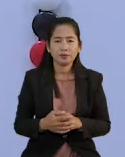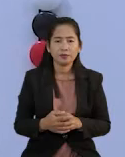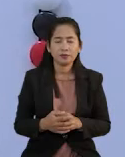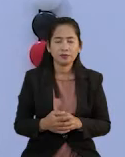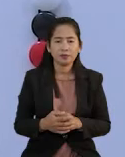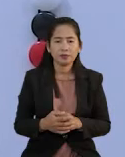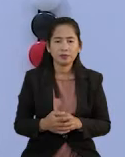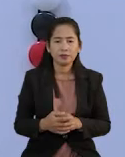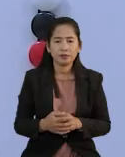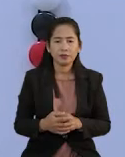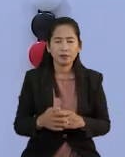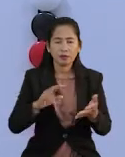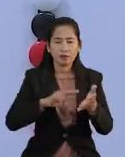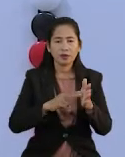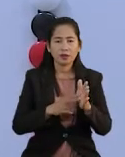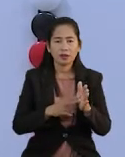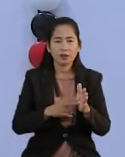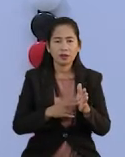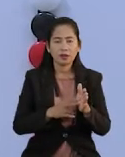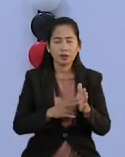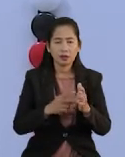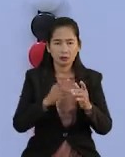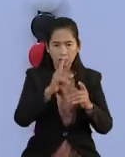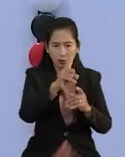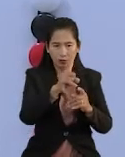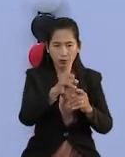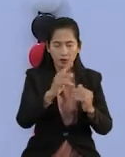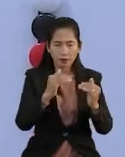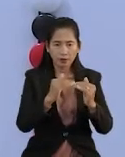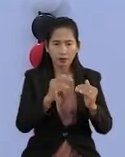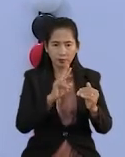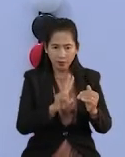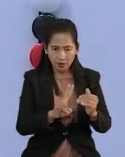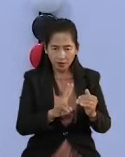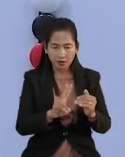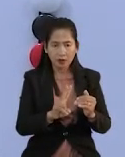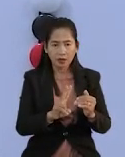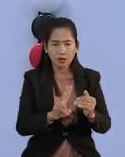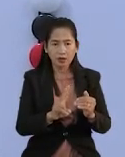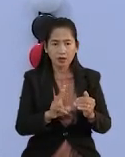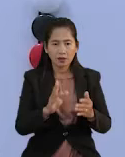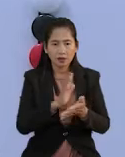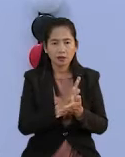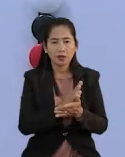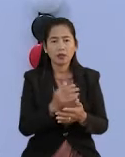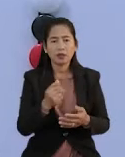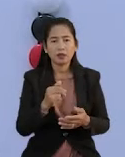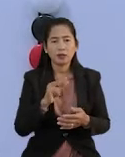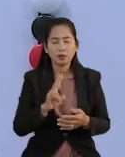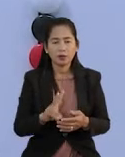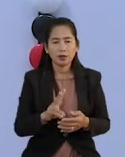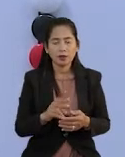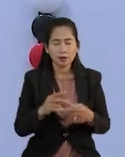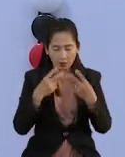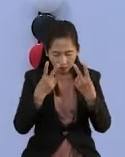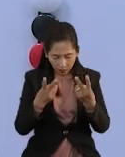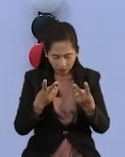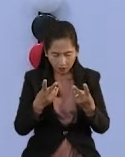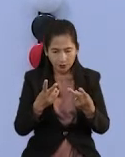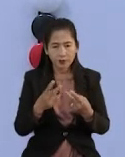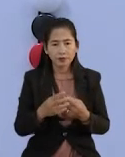con á chẳng miên này tha mùi chầm này nít cứ vì sma nâng pi chậm này này cả đa tì pì cho con mơ màu